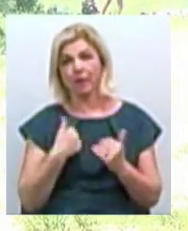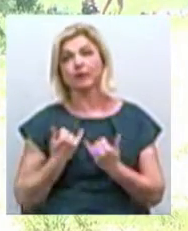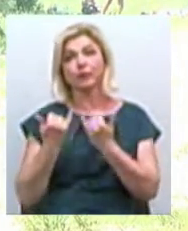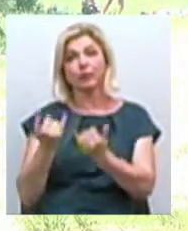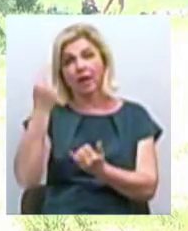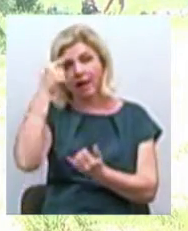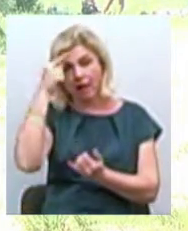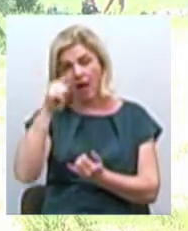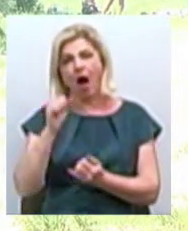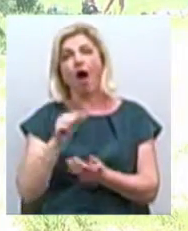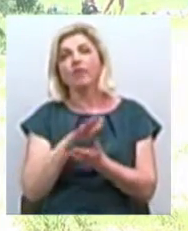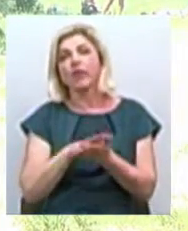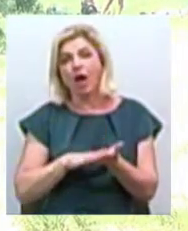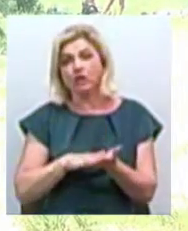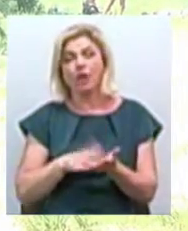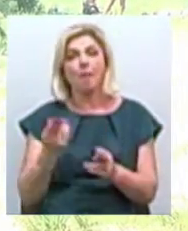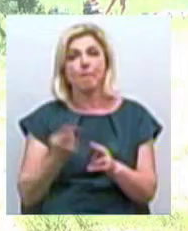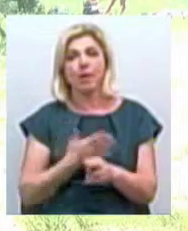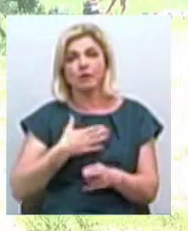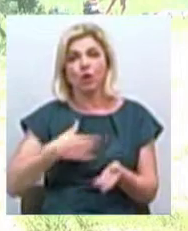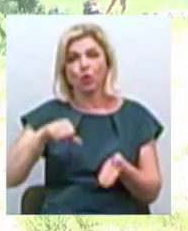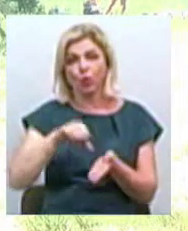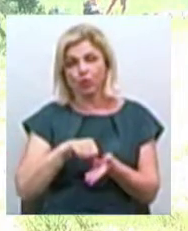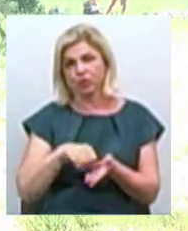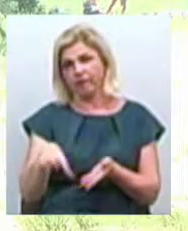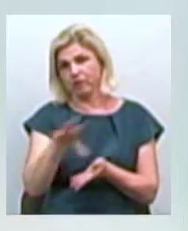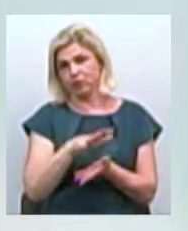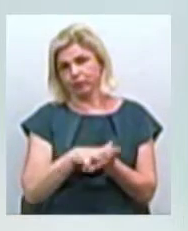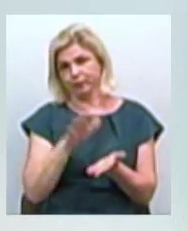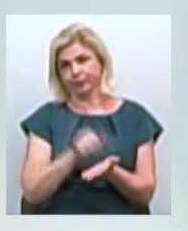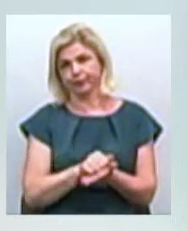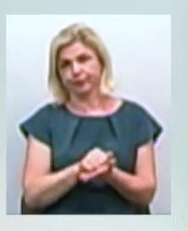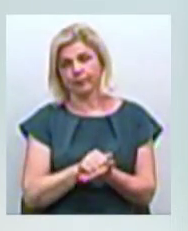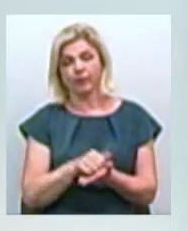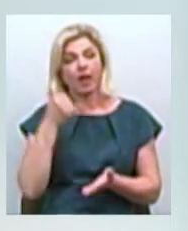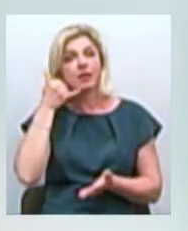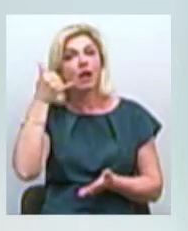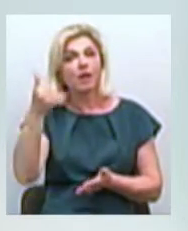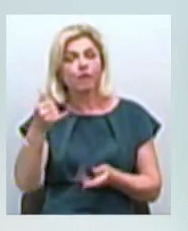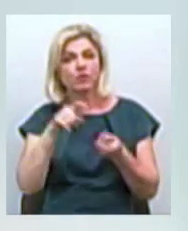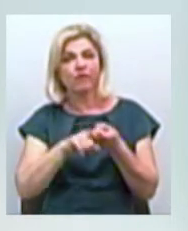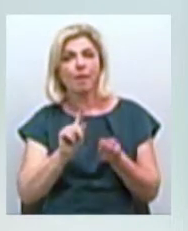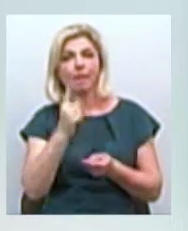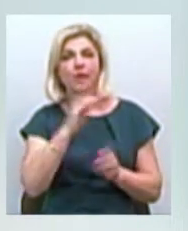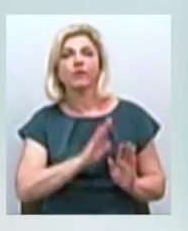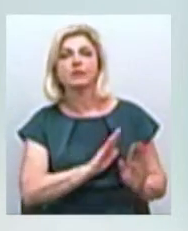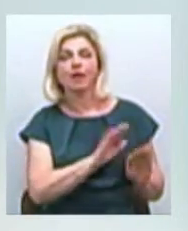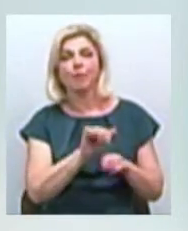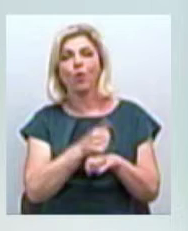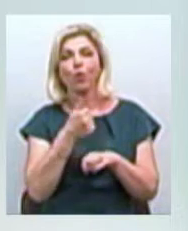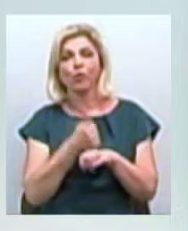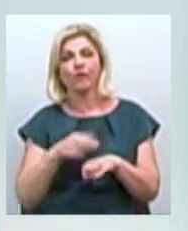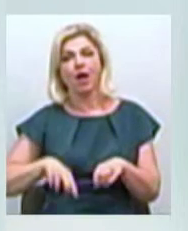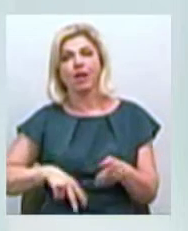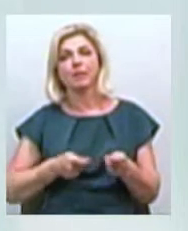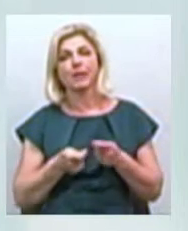нашої подальшої участі чомусь просто гинився. Телефоном ми зв'язалися з першим заступником голови адміністрації